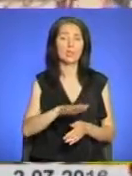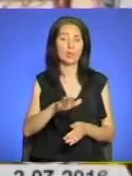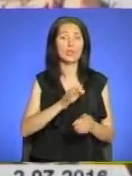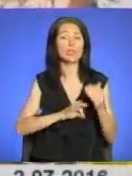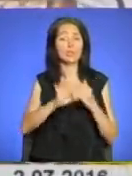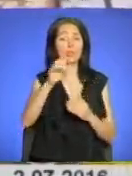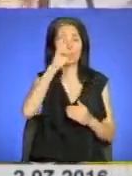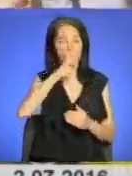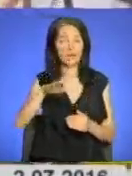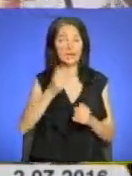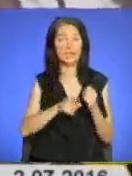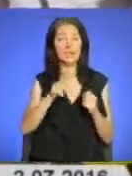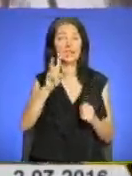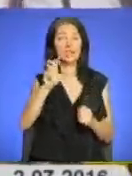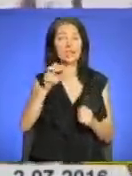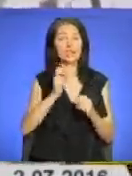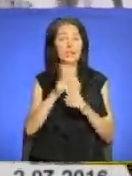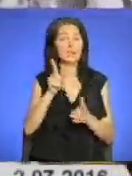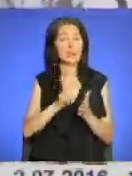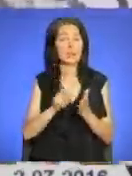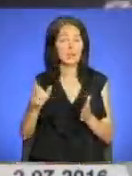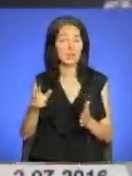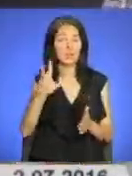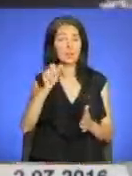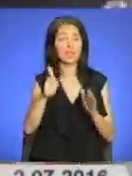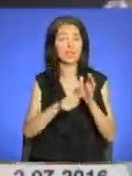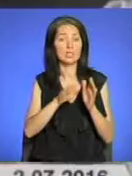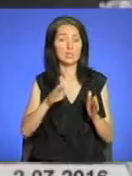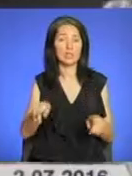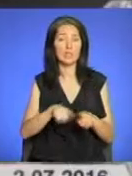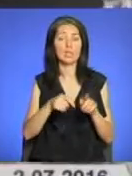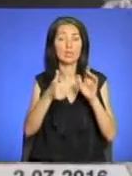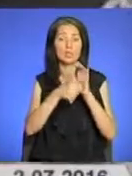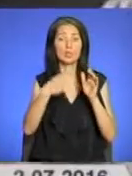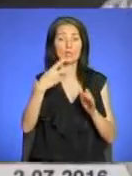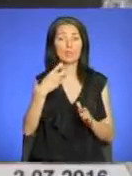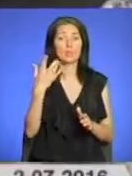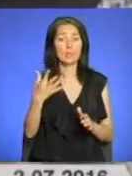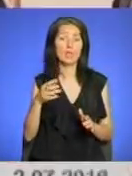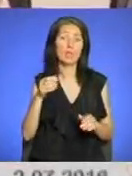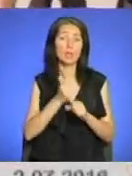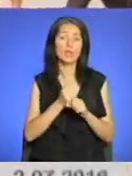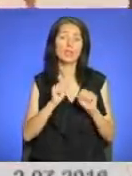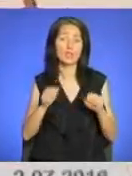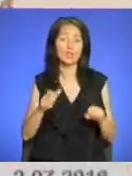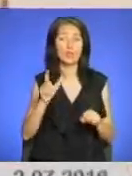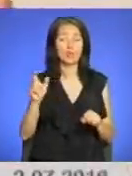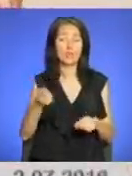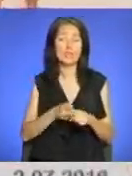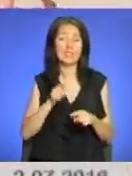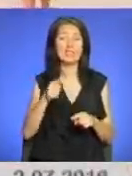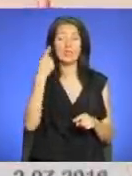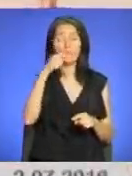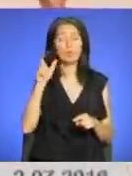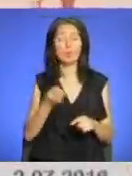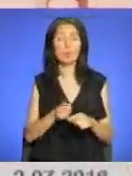них 312 пенсіонерів, 306 дітей та 625 працездатних громадян. Це ті особи, які